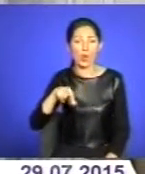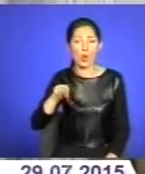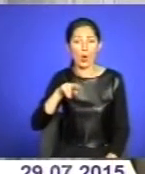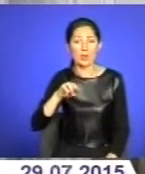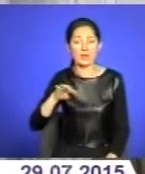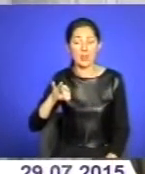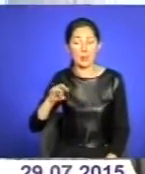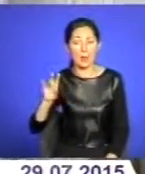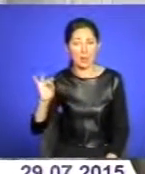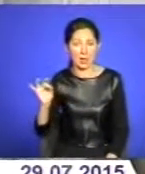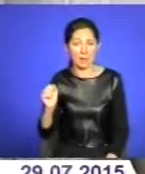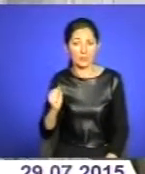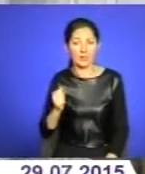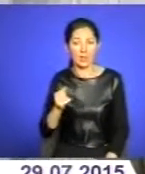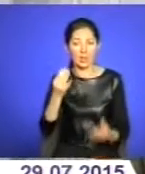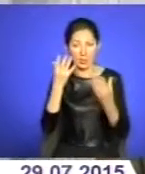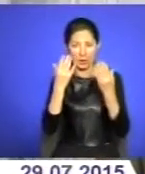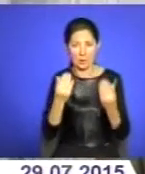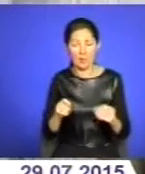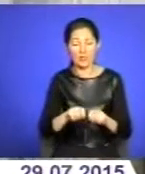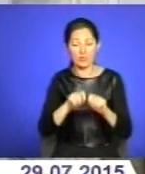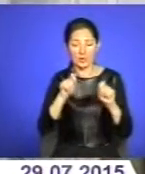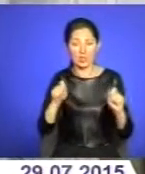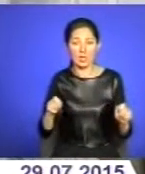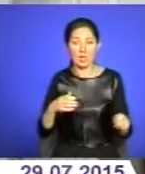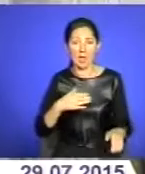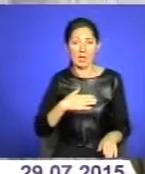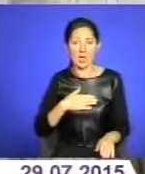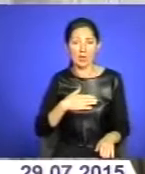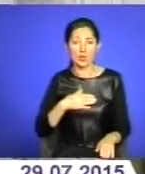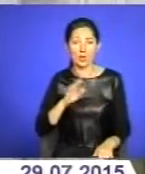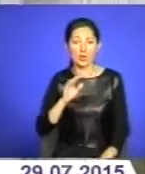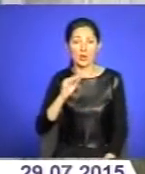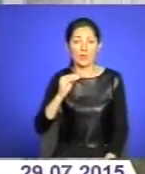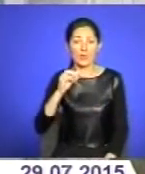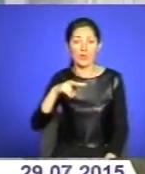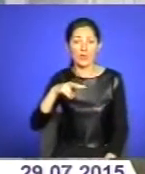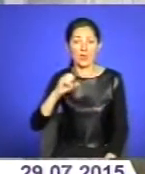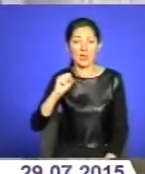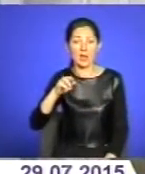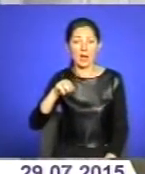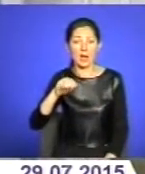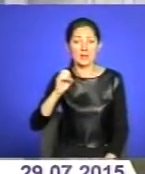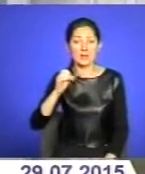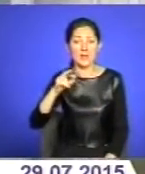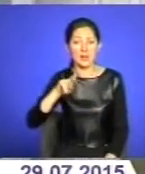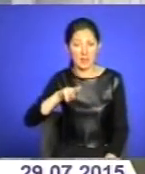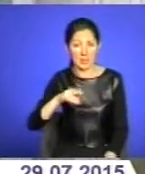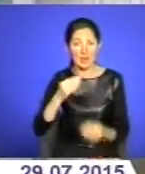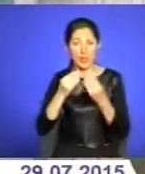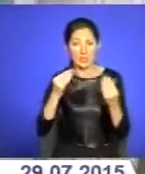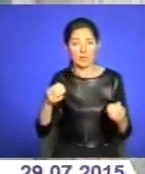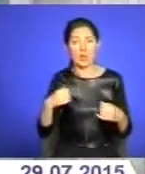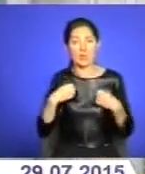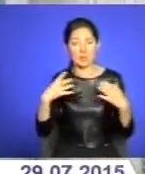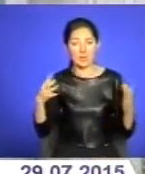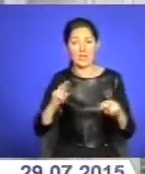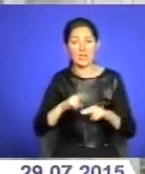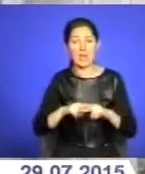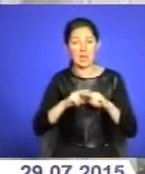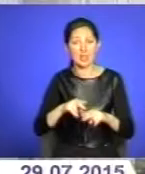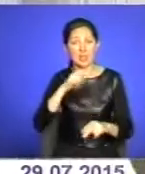і днем відкриття нашої філателістичної виставки, присвячені хрещенню